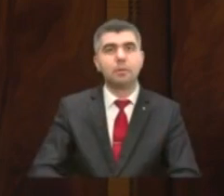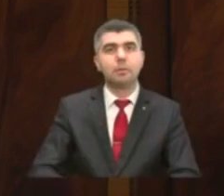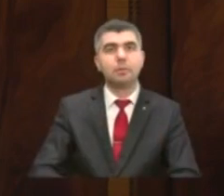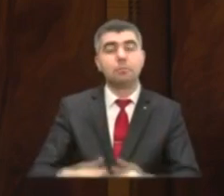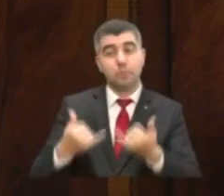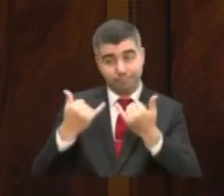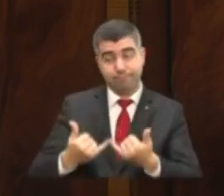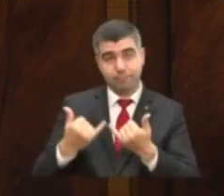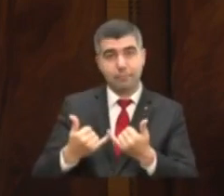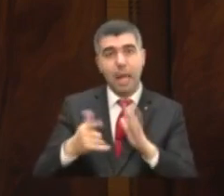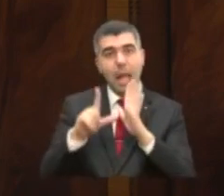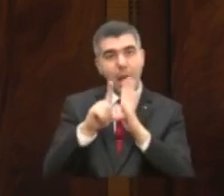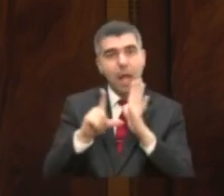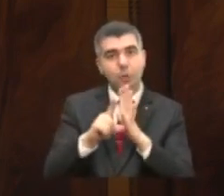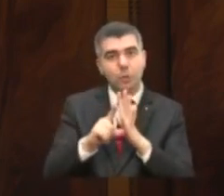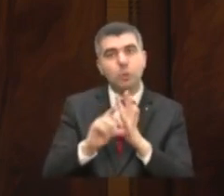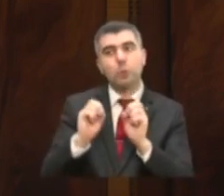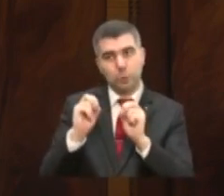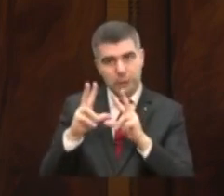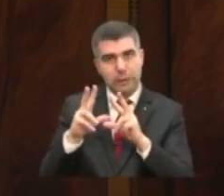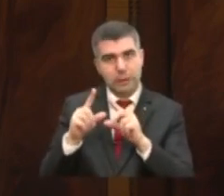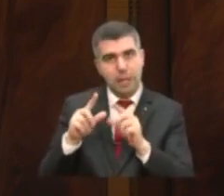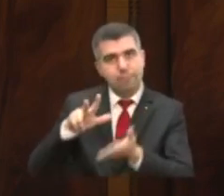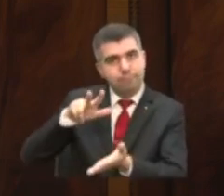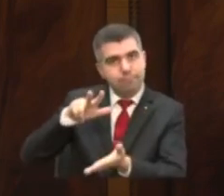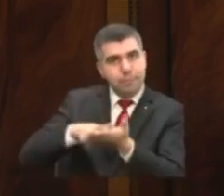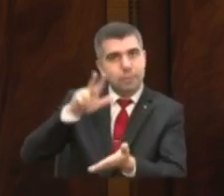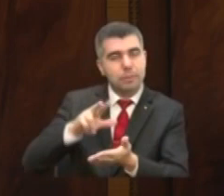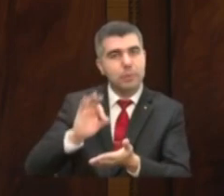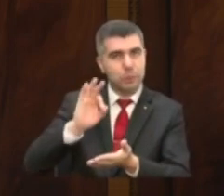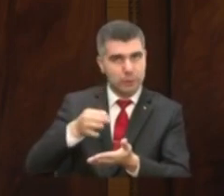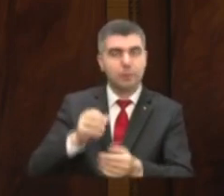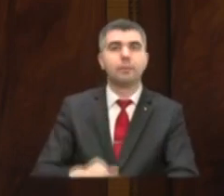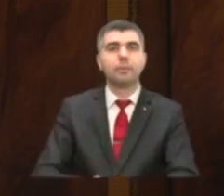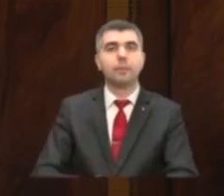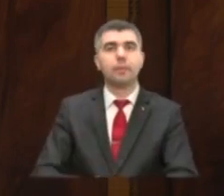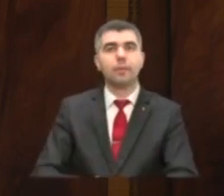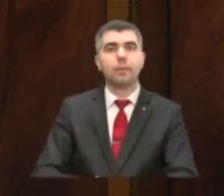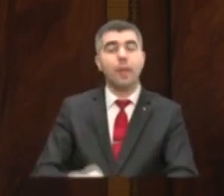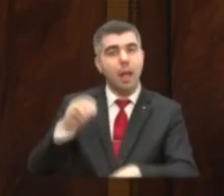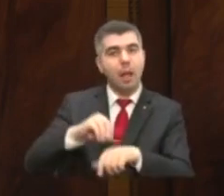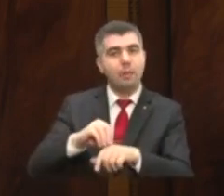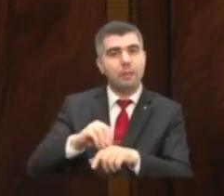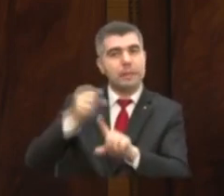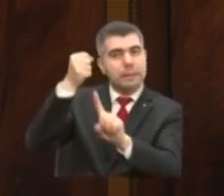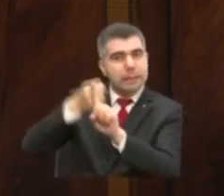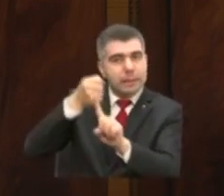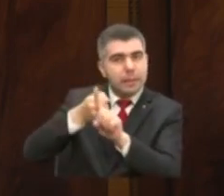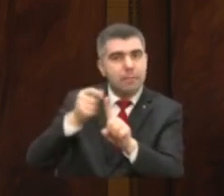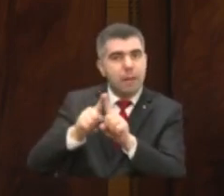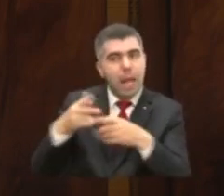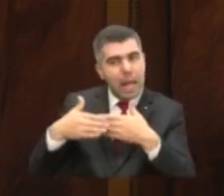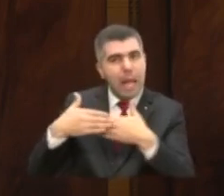مرسوم في هذا المجال، الآن نحن بصدد العمل على التنفيذ